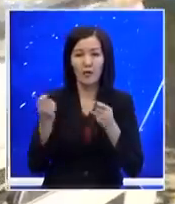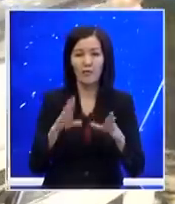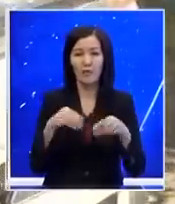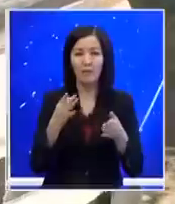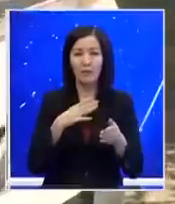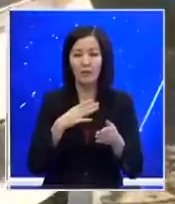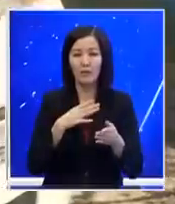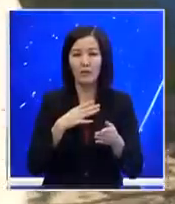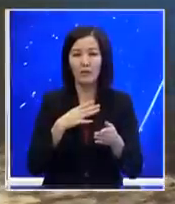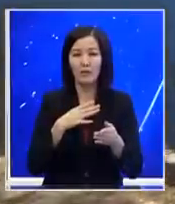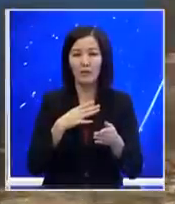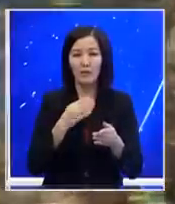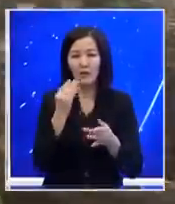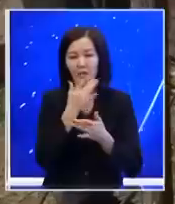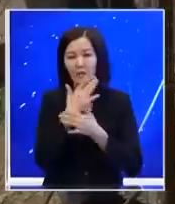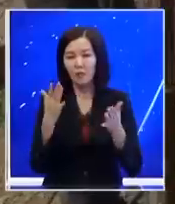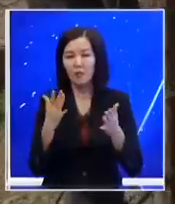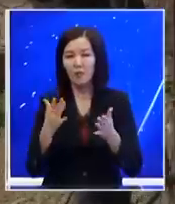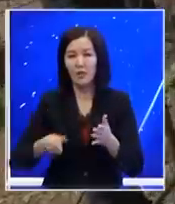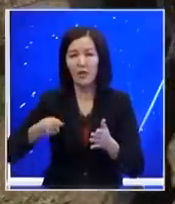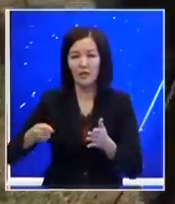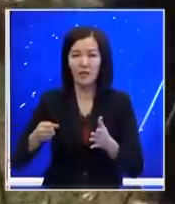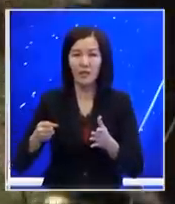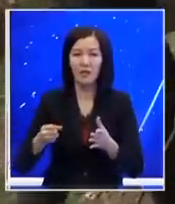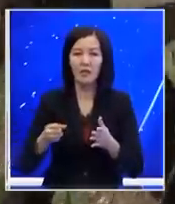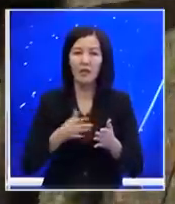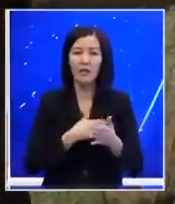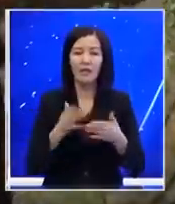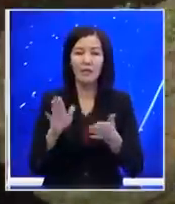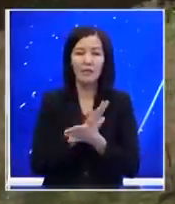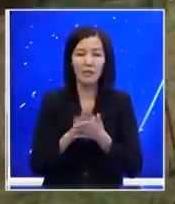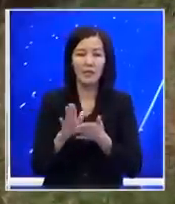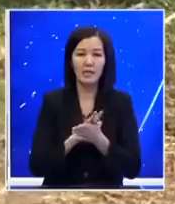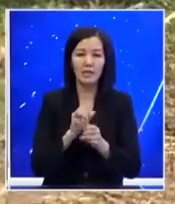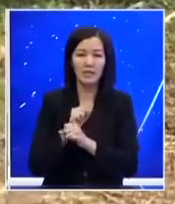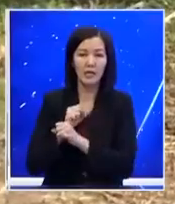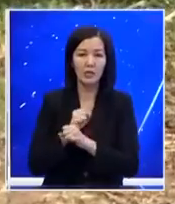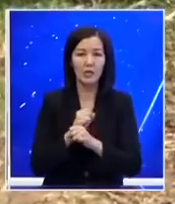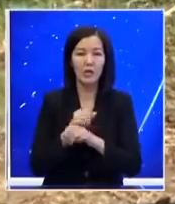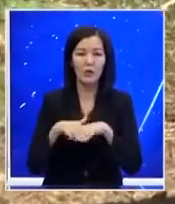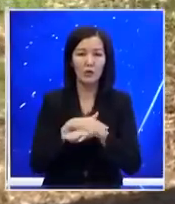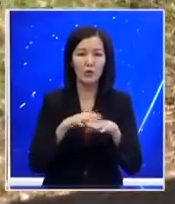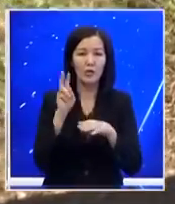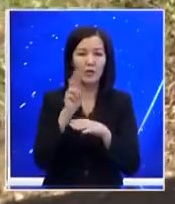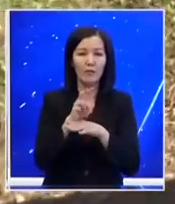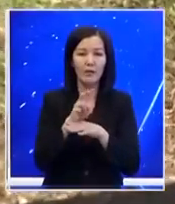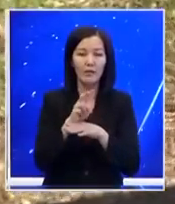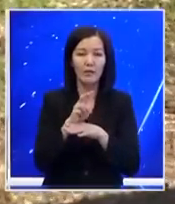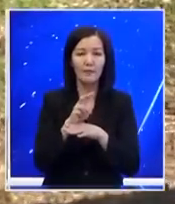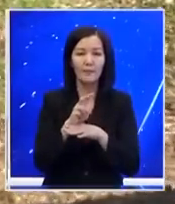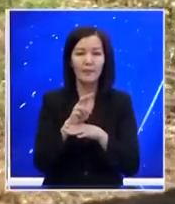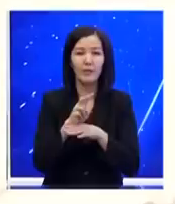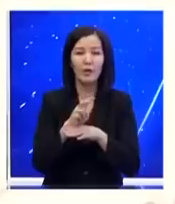күріш, май, қант сынды азық түрлерін арқалаған авто еріктілер тобы қаладан қиыр жатқан саяжай тұрғындарына да барды. Ыстық ықыластарын